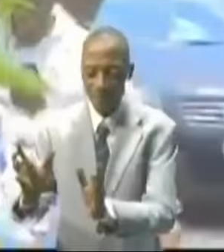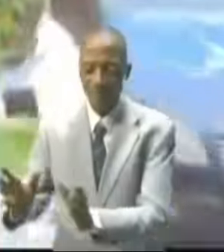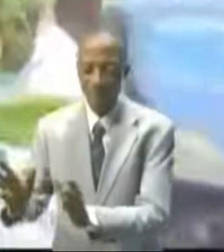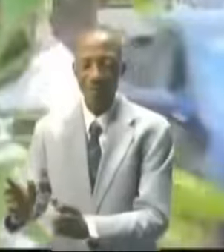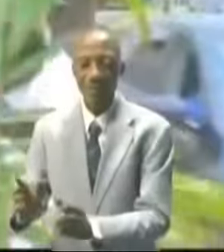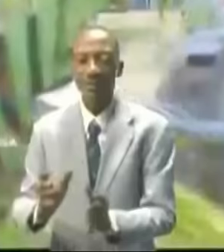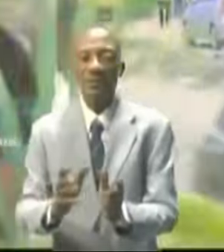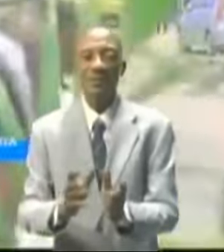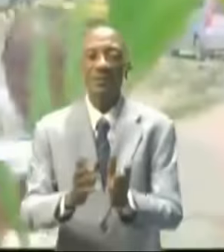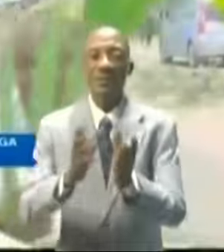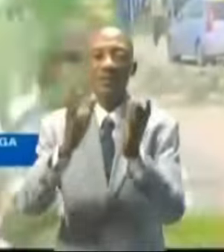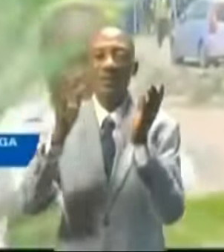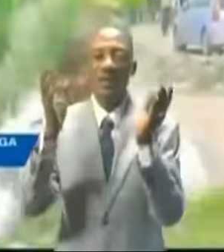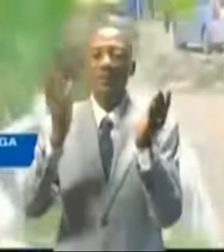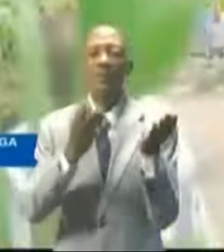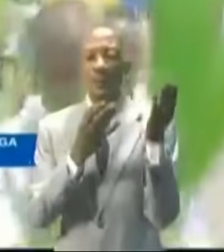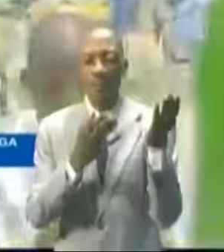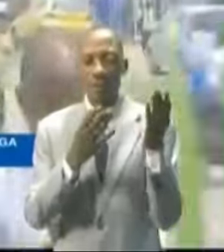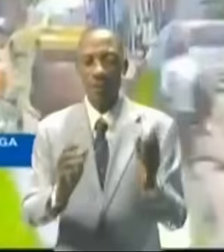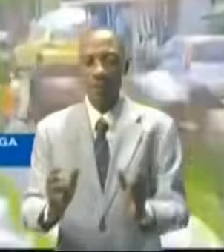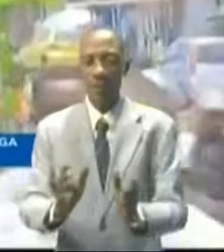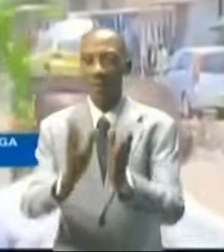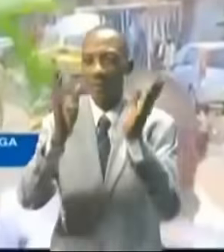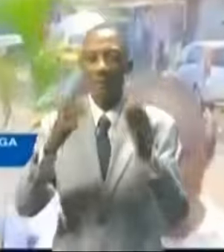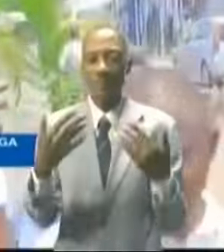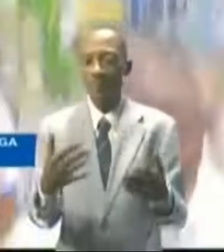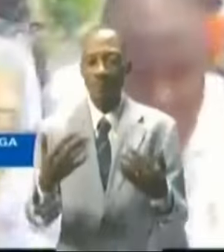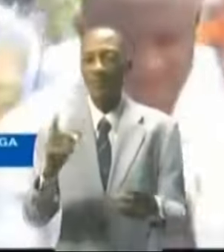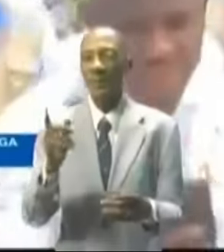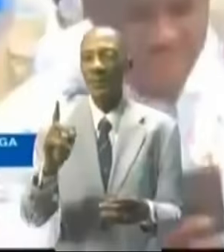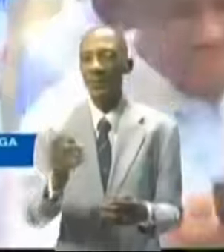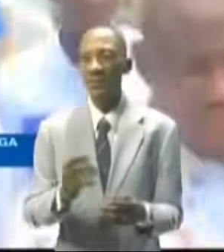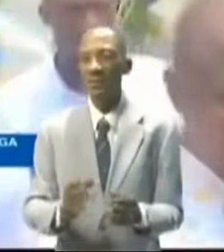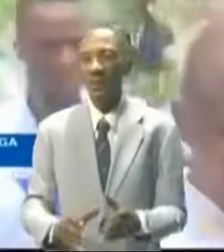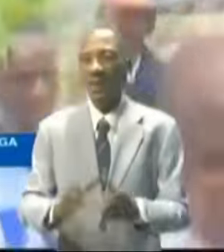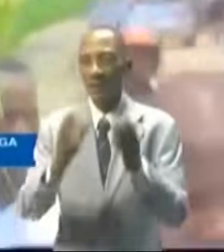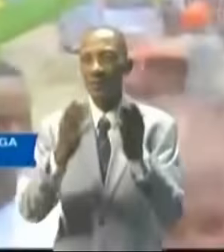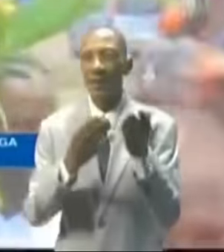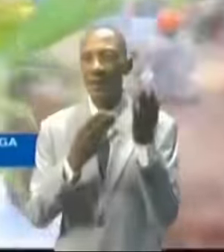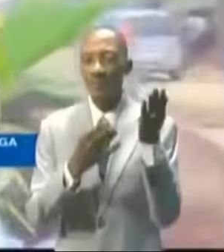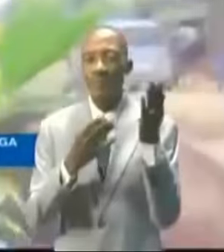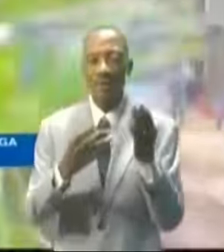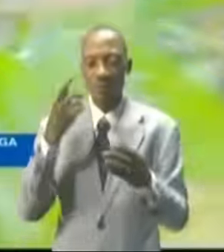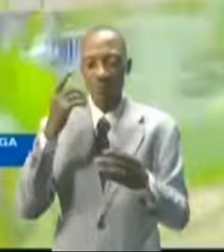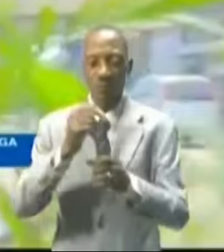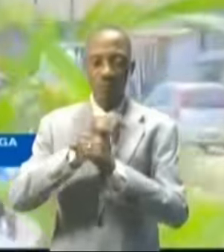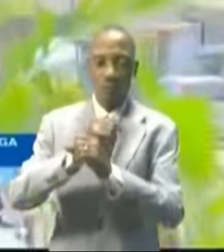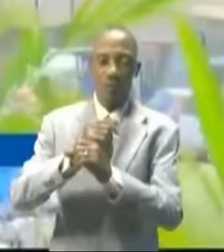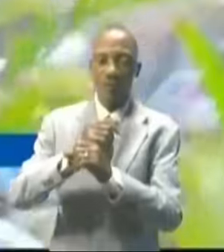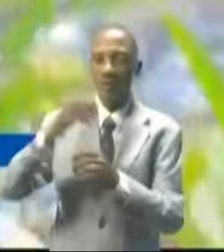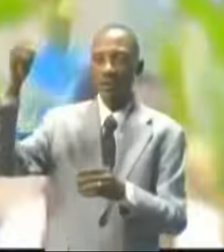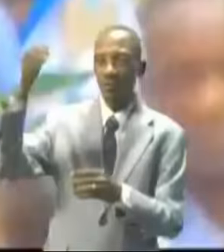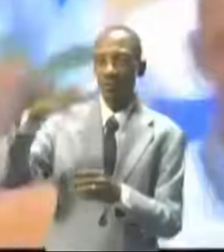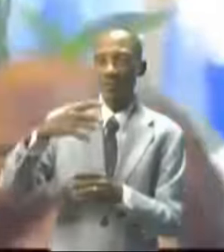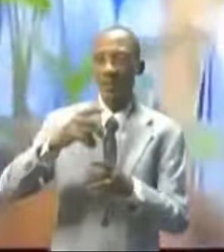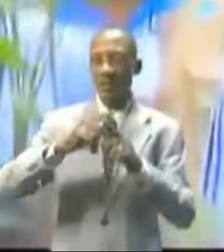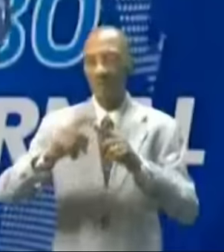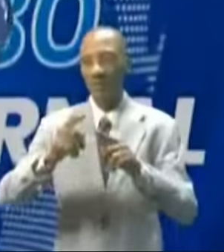urbains » lancé en 2017 qui a pour but de planter 4000 arbres dans la commune de Ngiringiri et ses